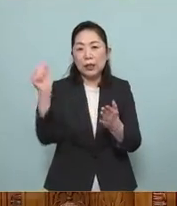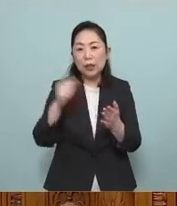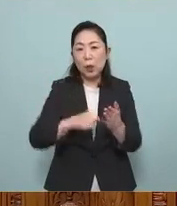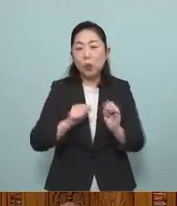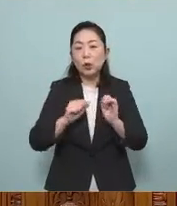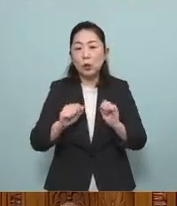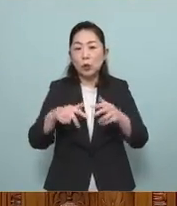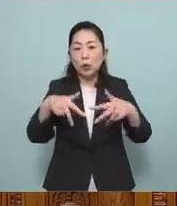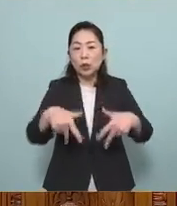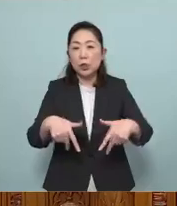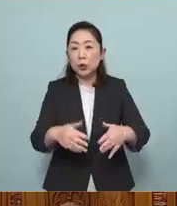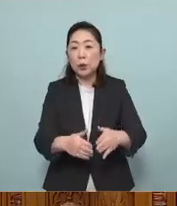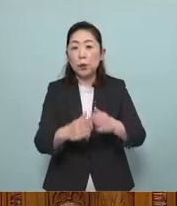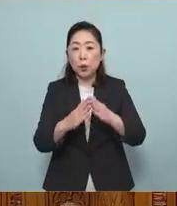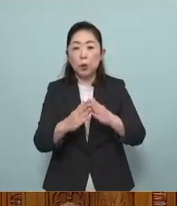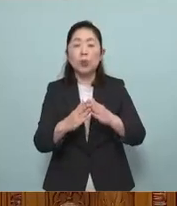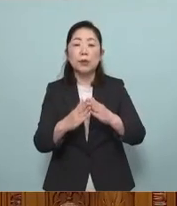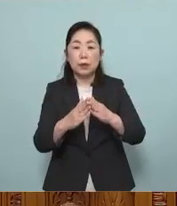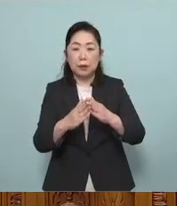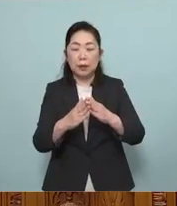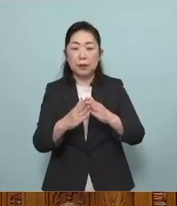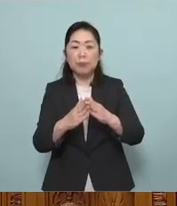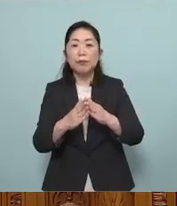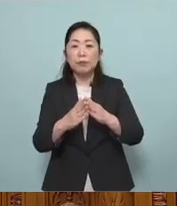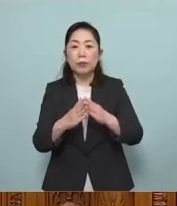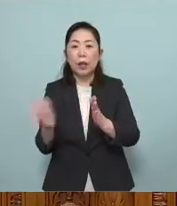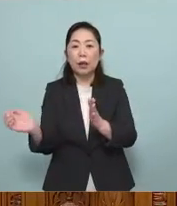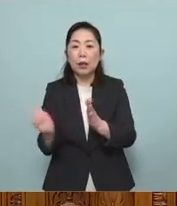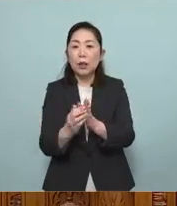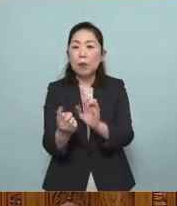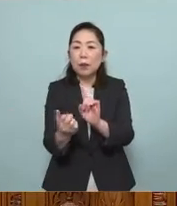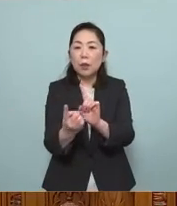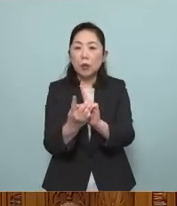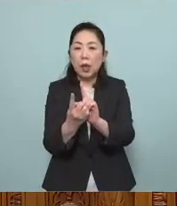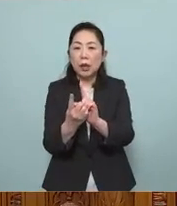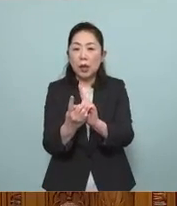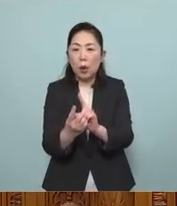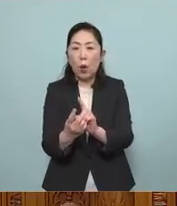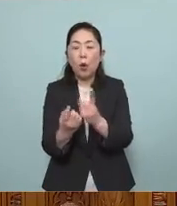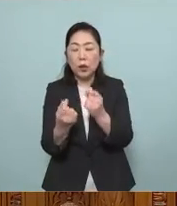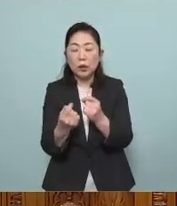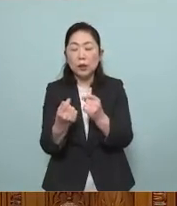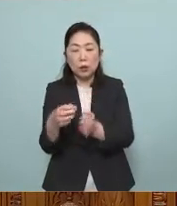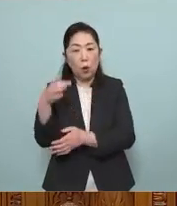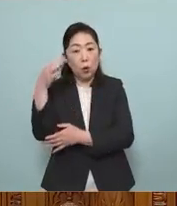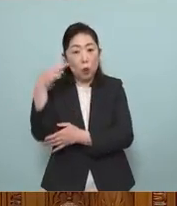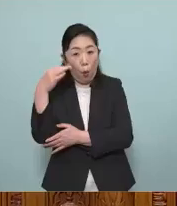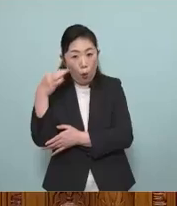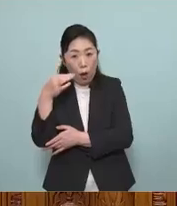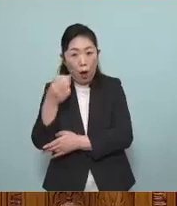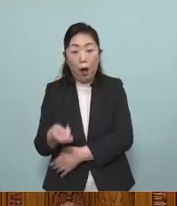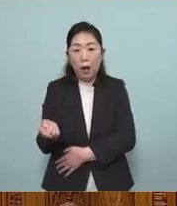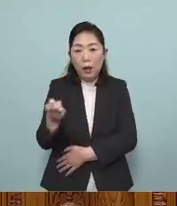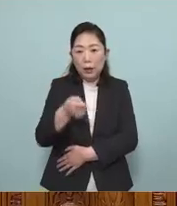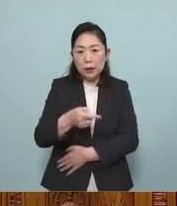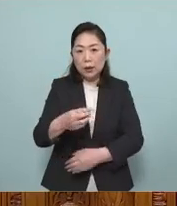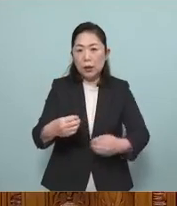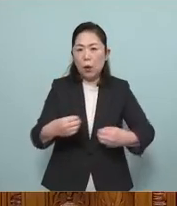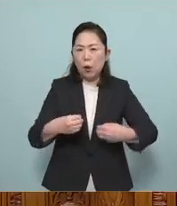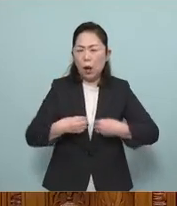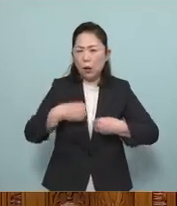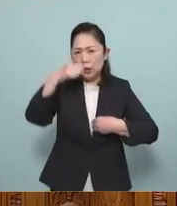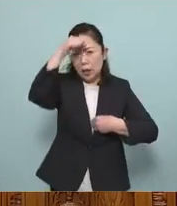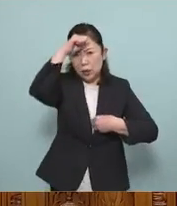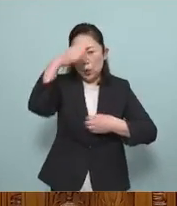設します。さらに、これまでの対応を客観的に評価し、次の感染症危機